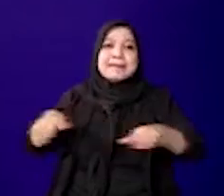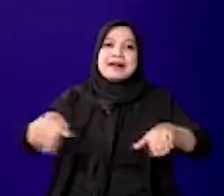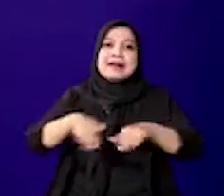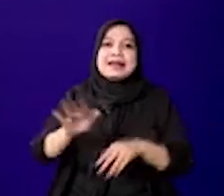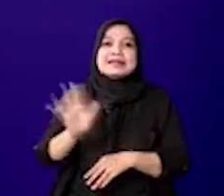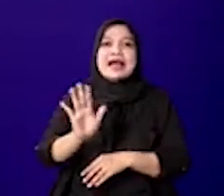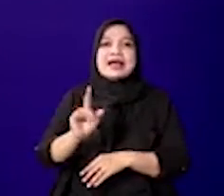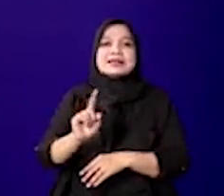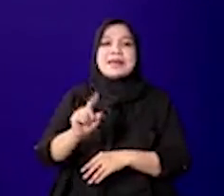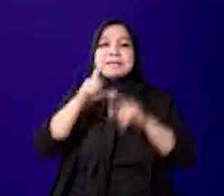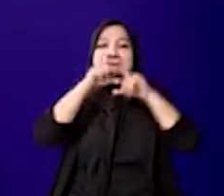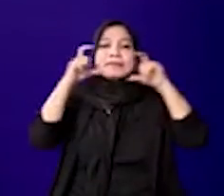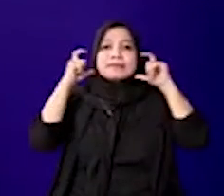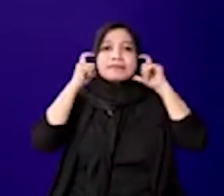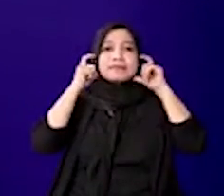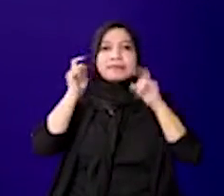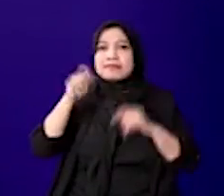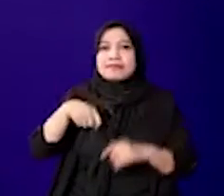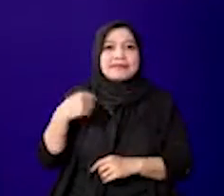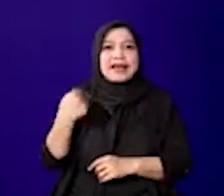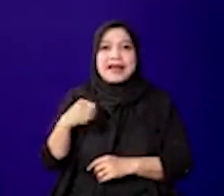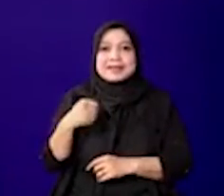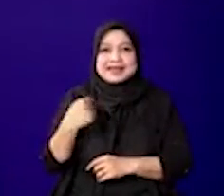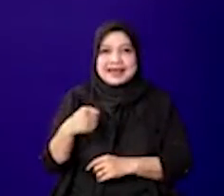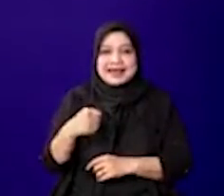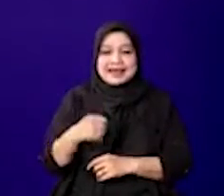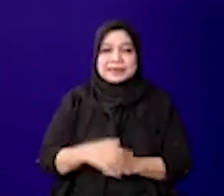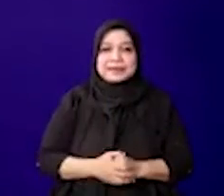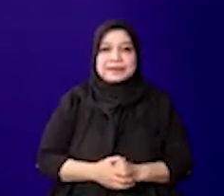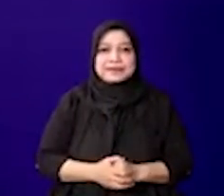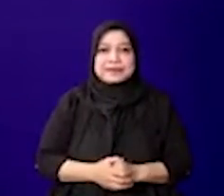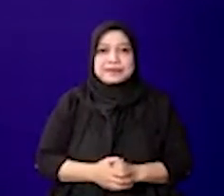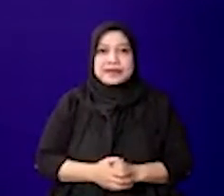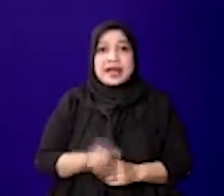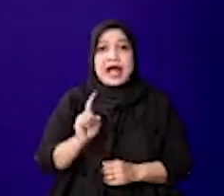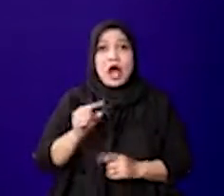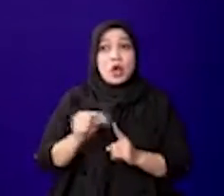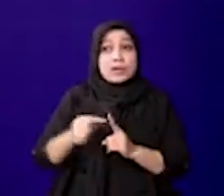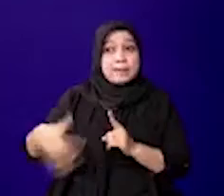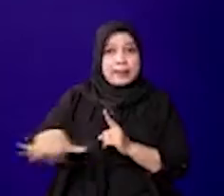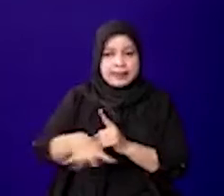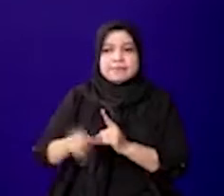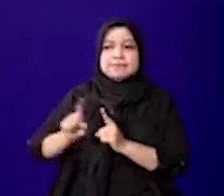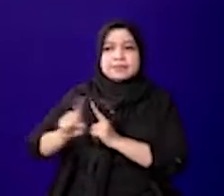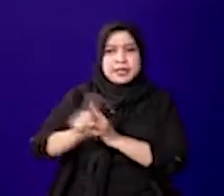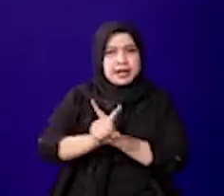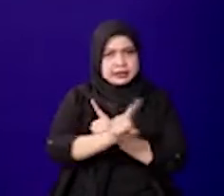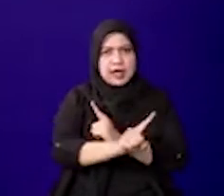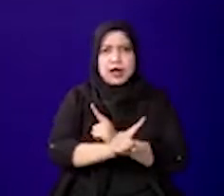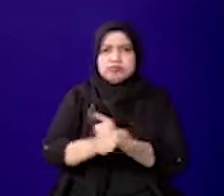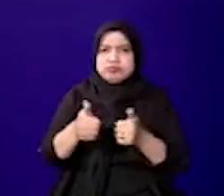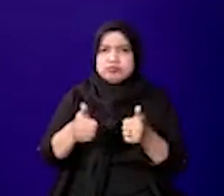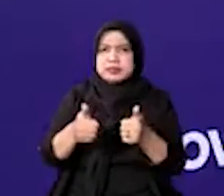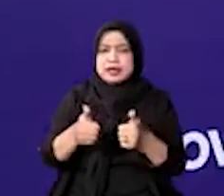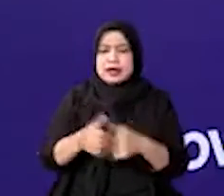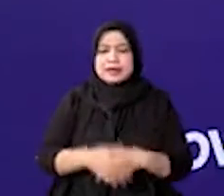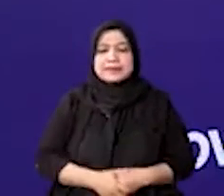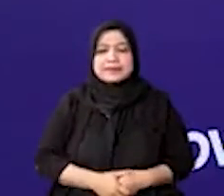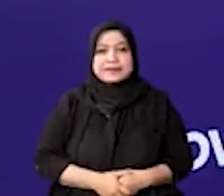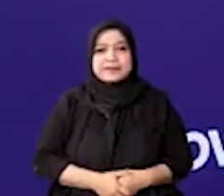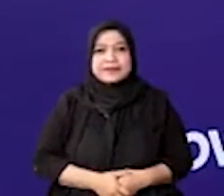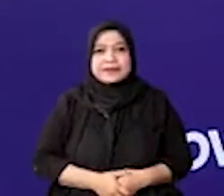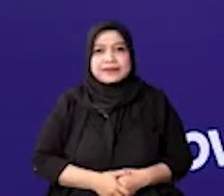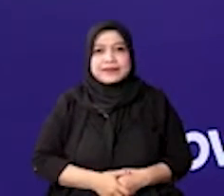masker ee dan jaga jarak kalau di pantai bisa jaga jarak dengan baik oke nah ee Dok kalau kita bicara soal